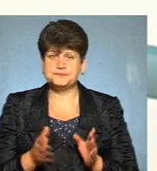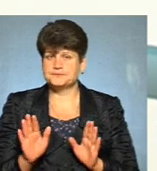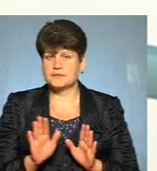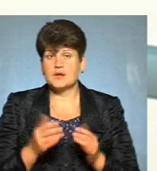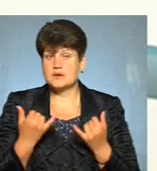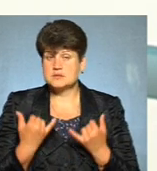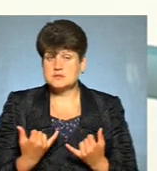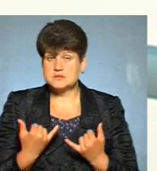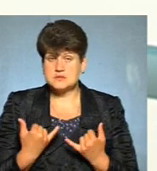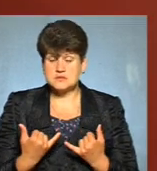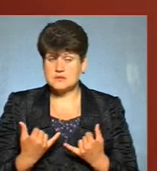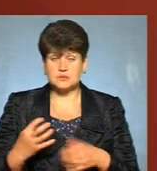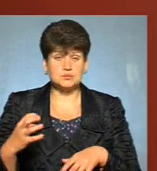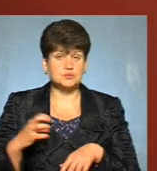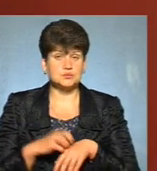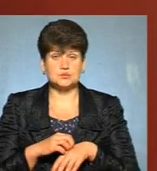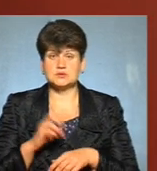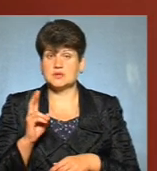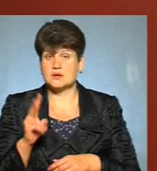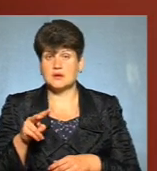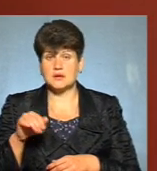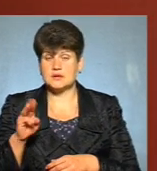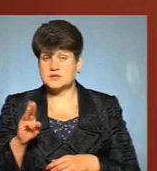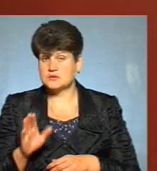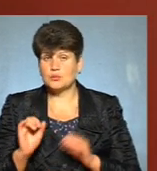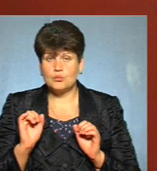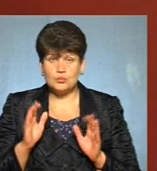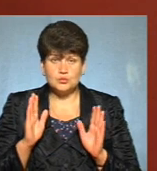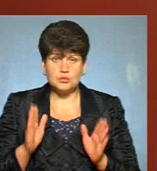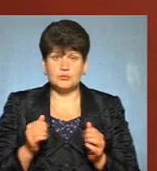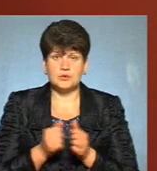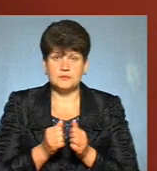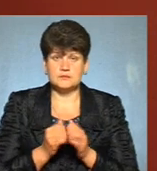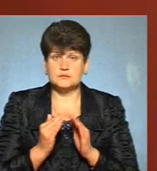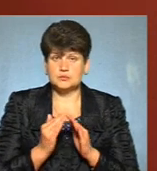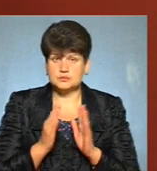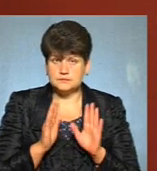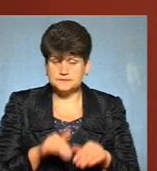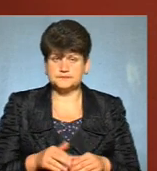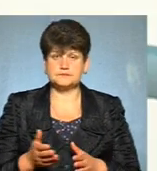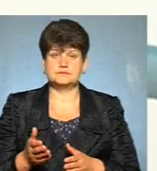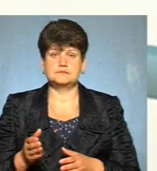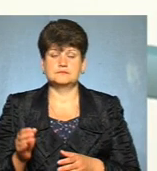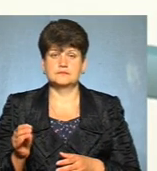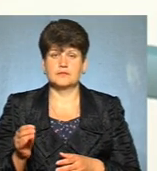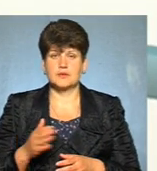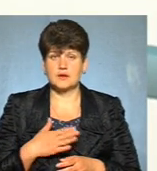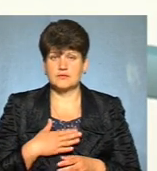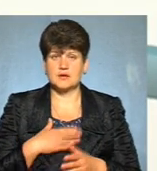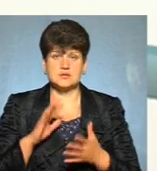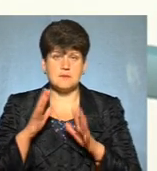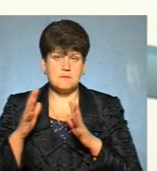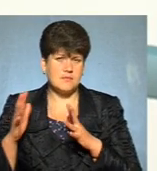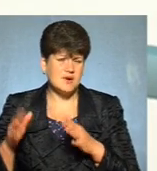зараз напади кліщів можуть відбуватися і на прибудинкових територіях, і в наших парках,